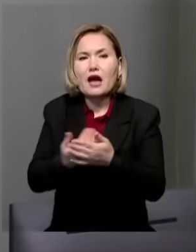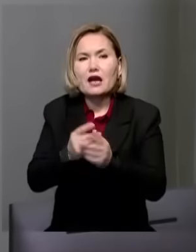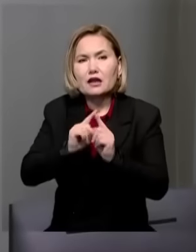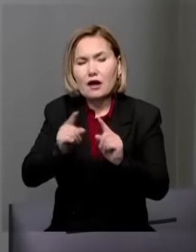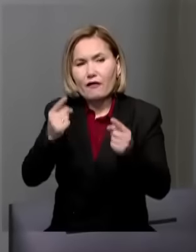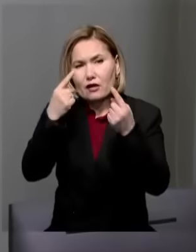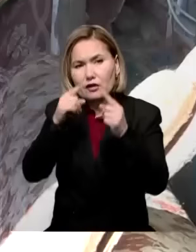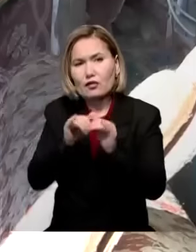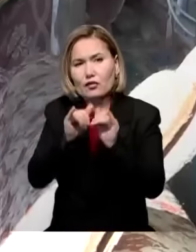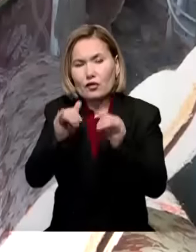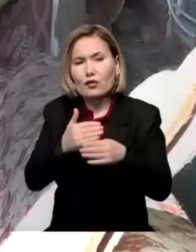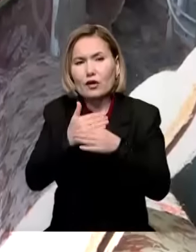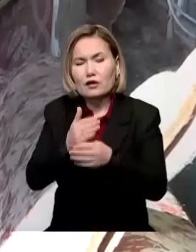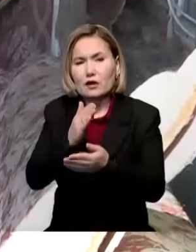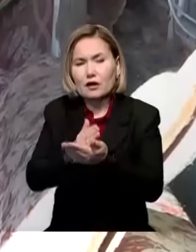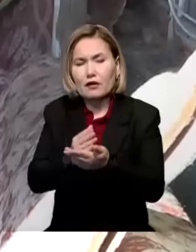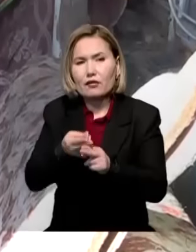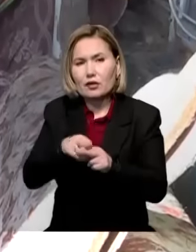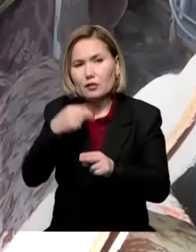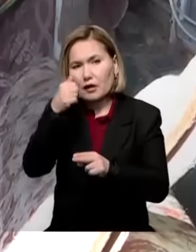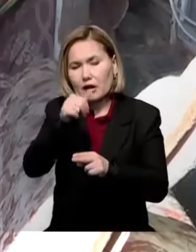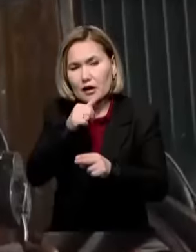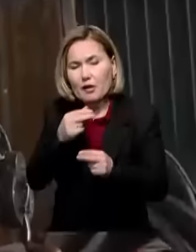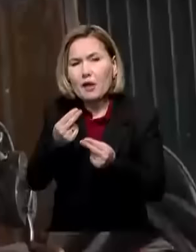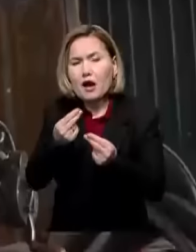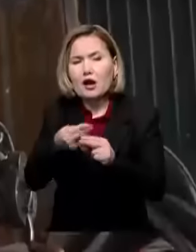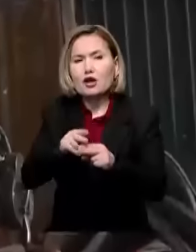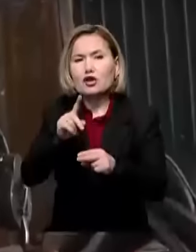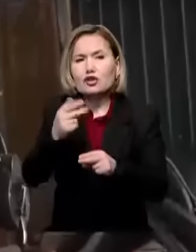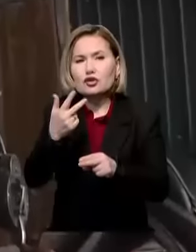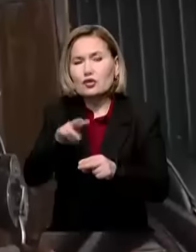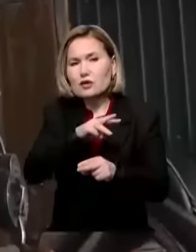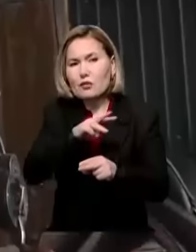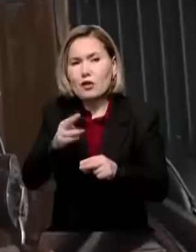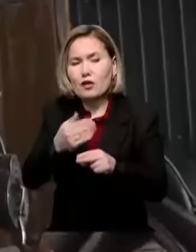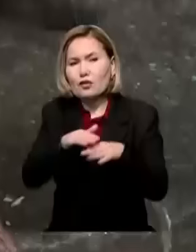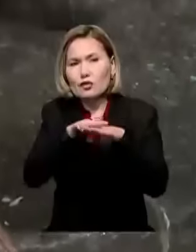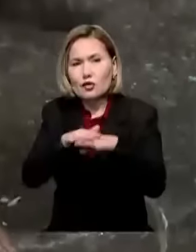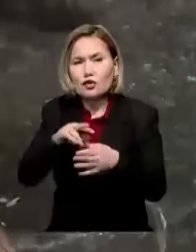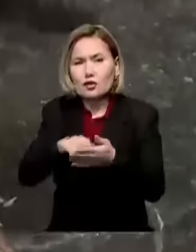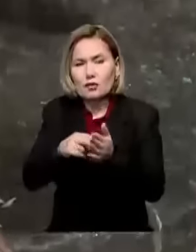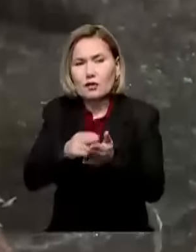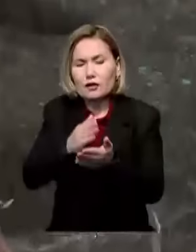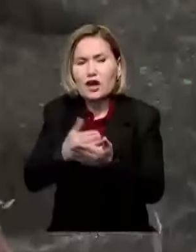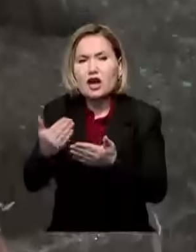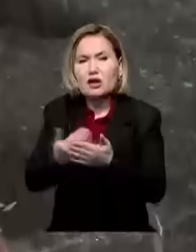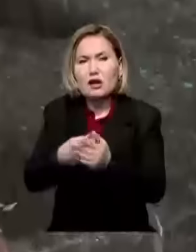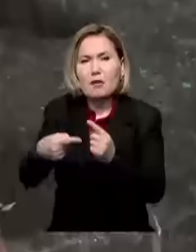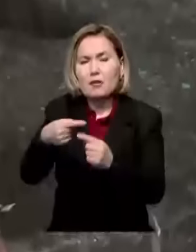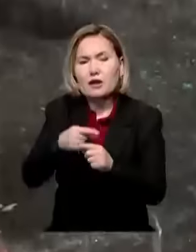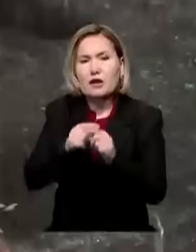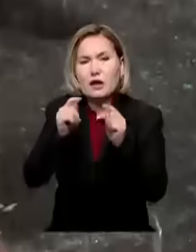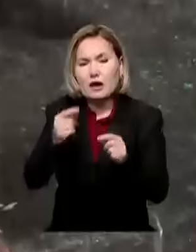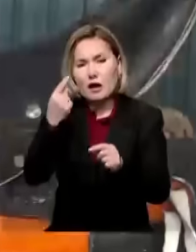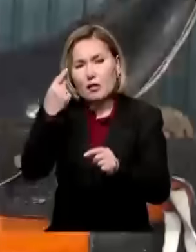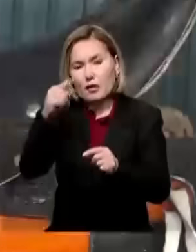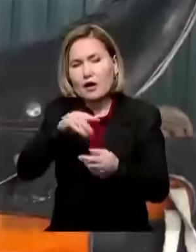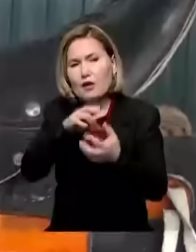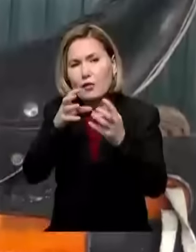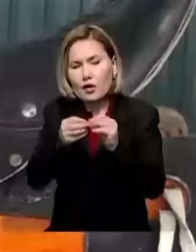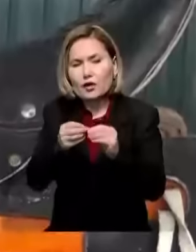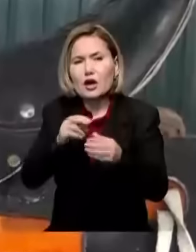жүзеге асыру үшін беріледі. Ал биылғы жылға қайтарымсыз грантқа 130 миллион тенге бөлу жоспарланып отыр. Жаңа бизнес идеяларға, бұрын соңды